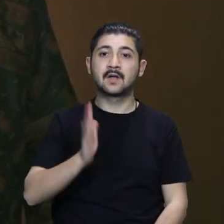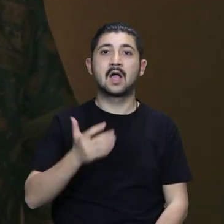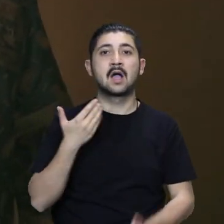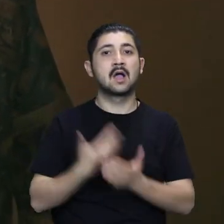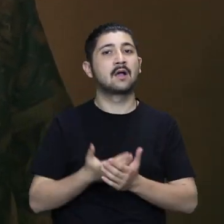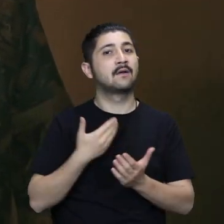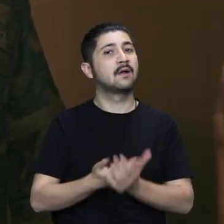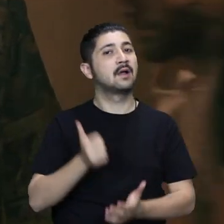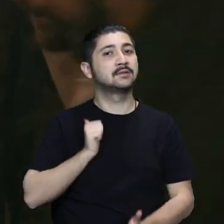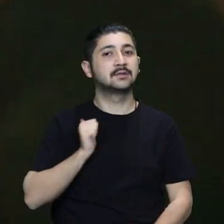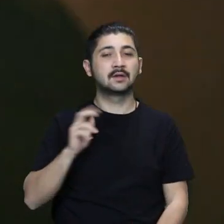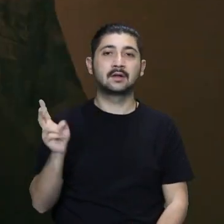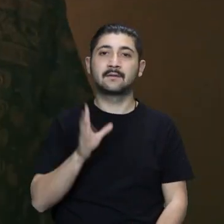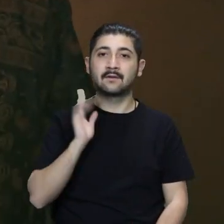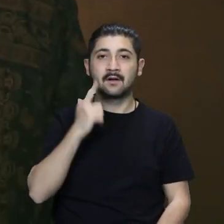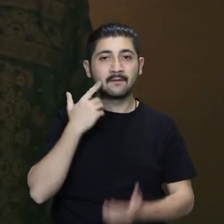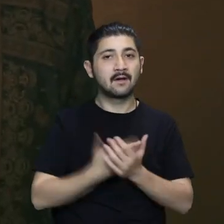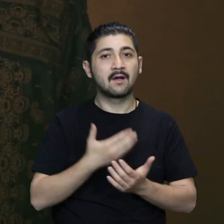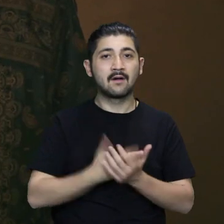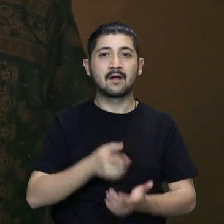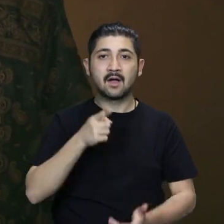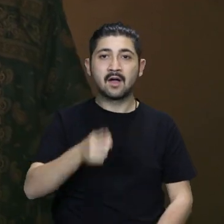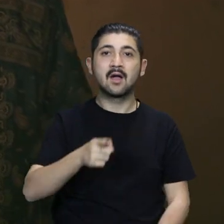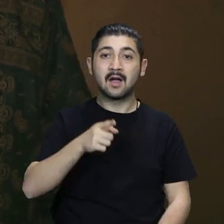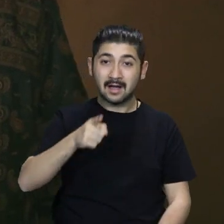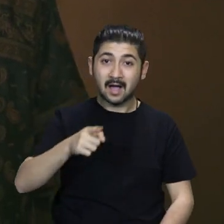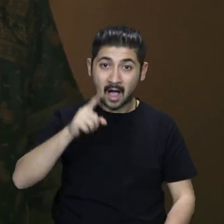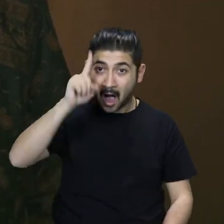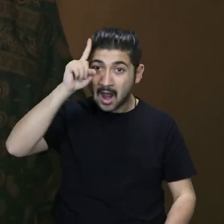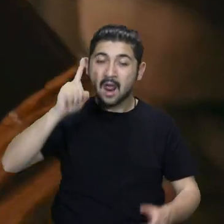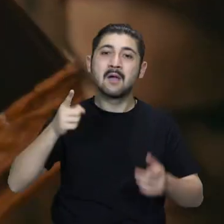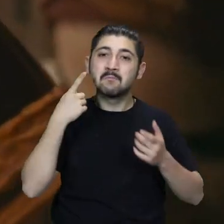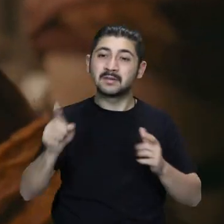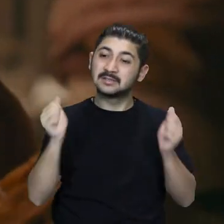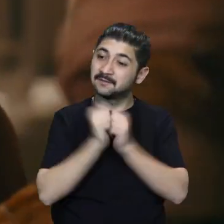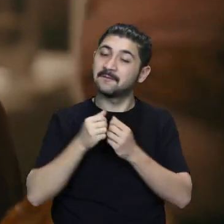vah. Sizi bu hale düşürenleri Allah bin misliyle sınasın.